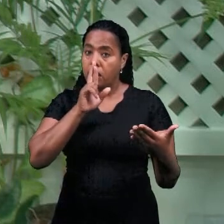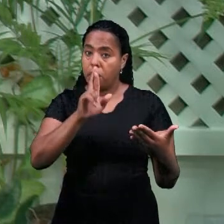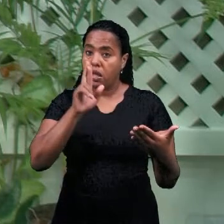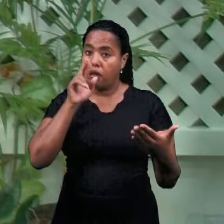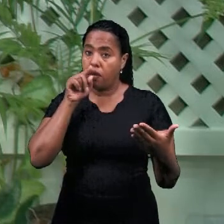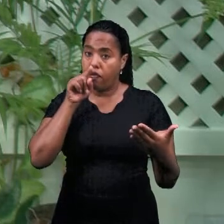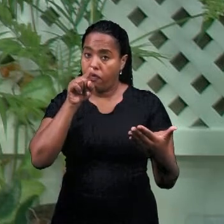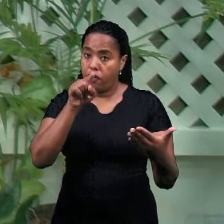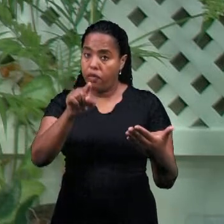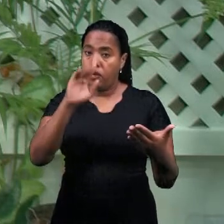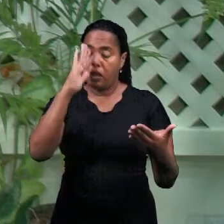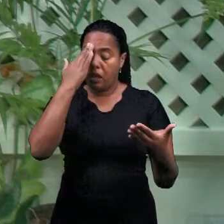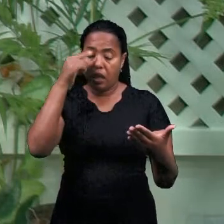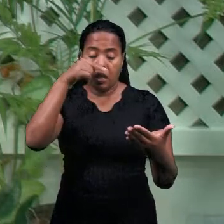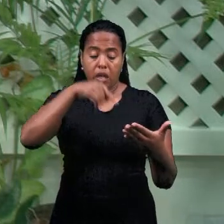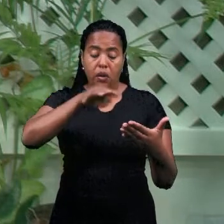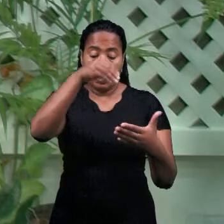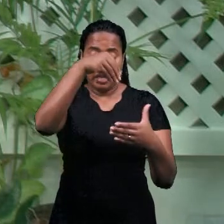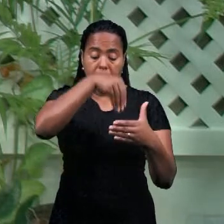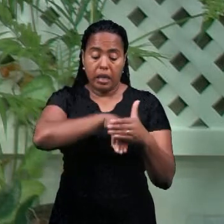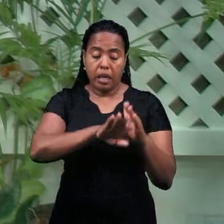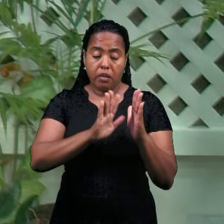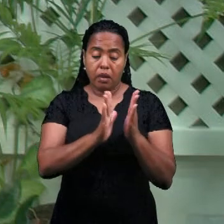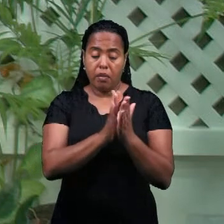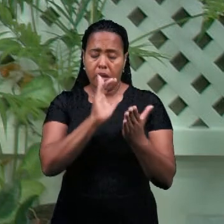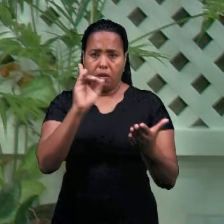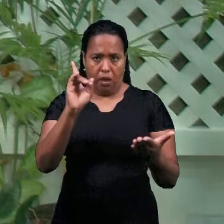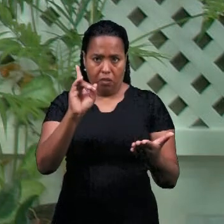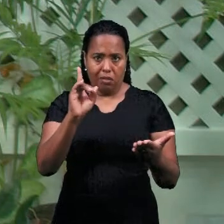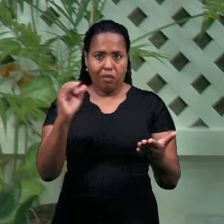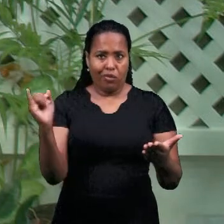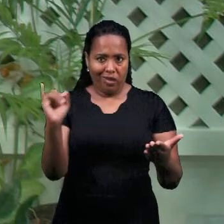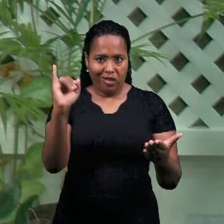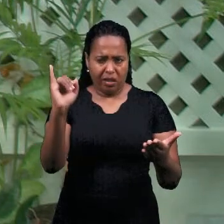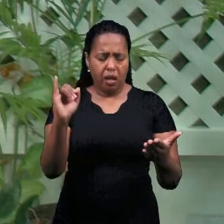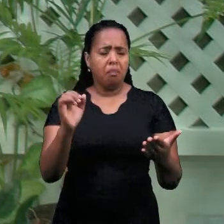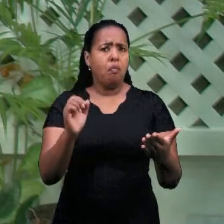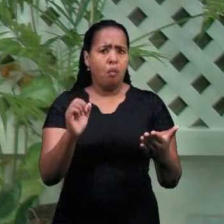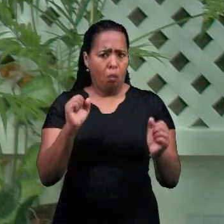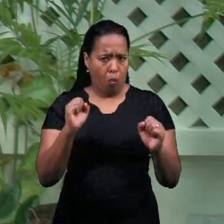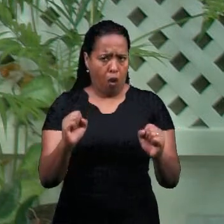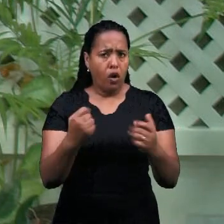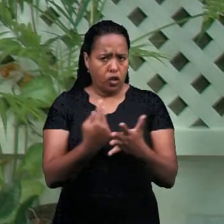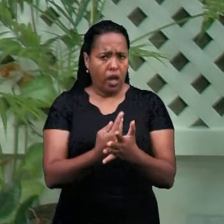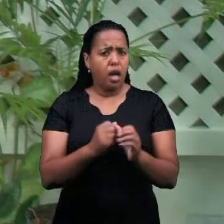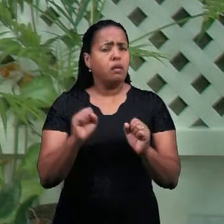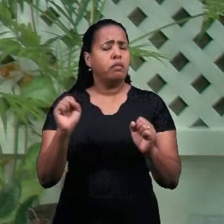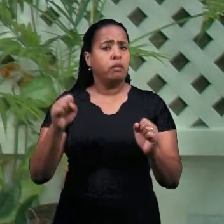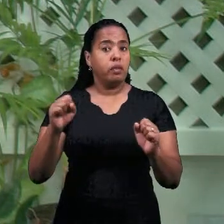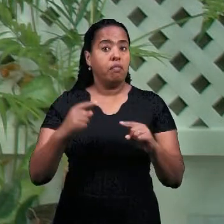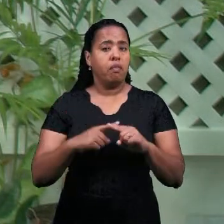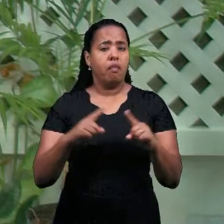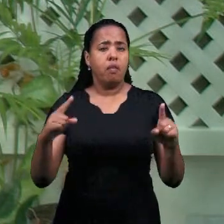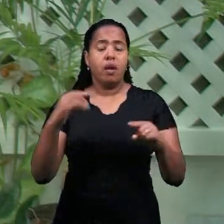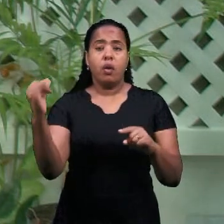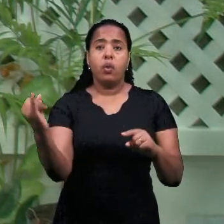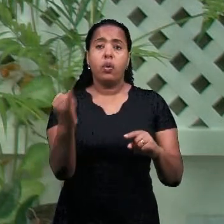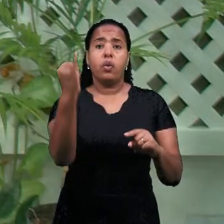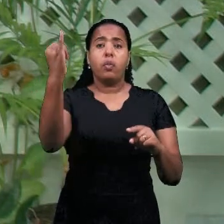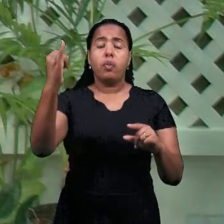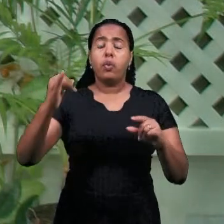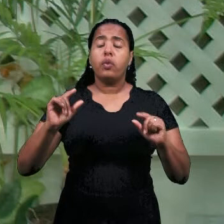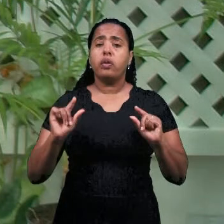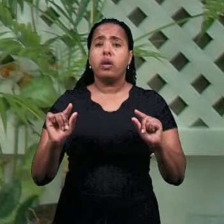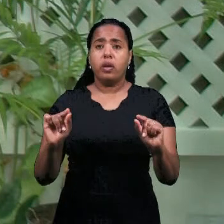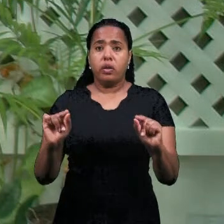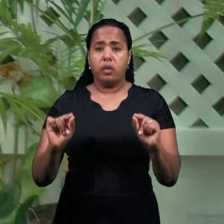compris qui est dans la parole du Seigneur. C'est ça qui est important. Tu peux faire une erreur, oui, mais ce qui est important dans tout cela,